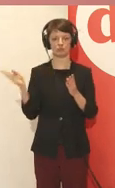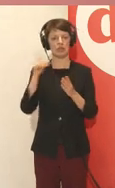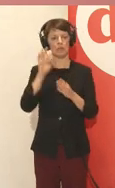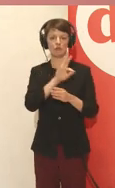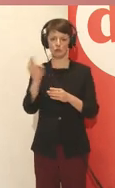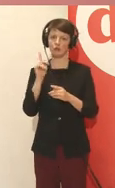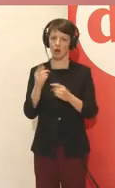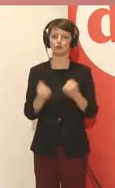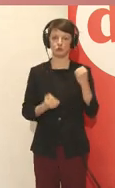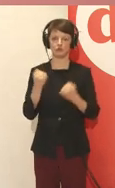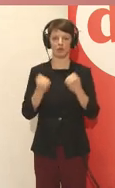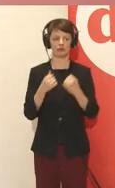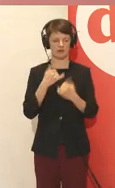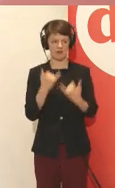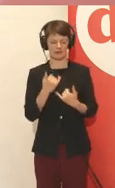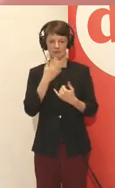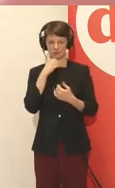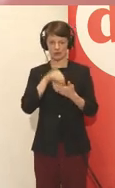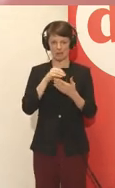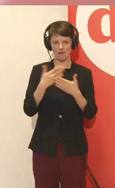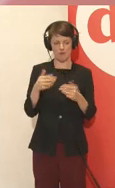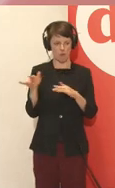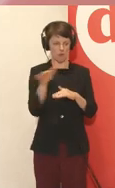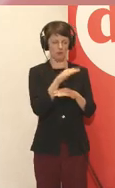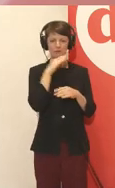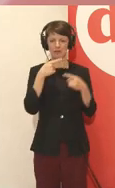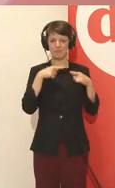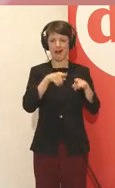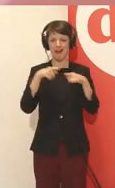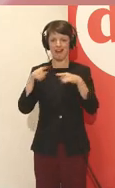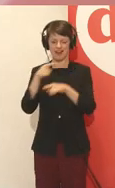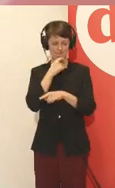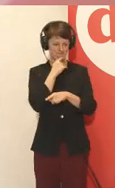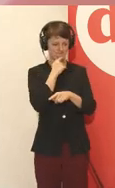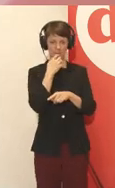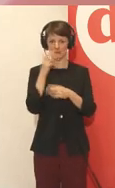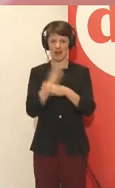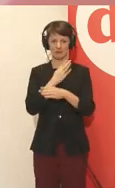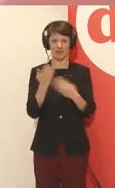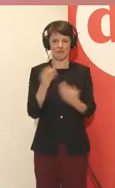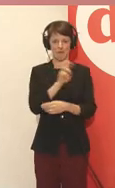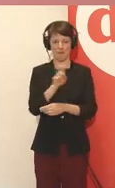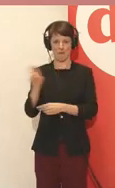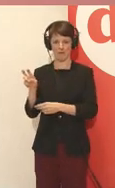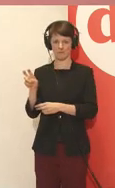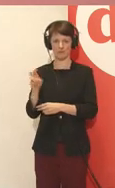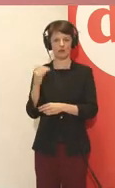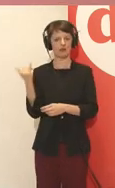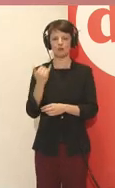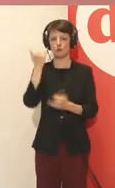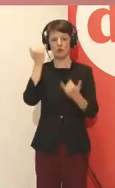genauso schwer wie uns zu entscheiden, wo man dabei sein möchte. Ist so viel parallel, aber ihr schafft es schon. Wir haben so viele